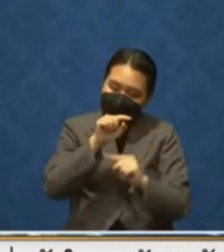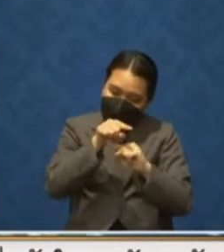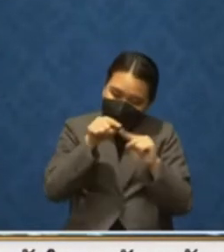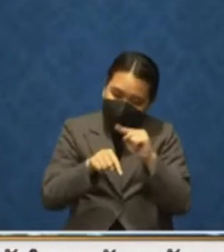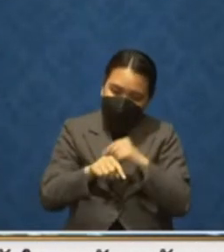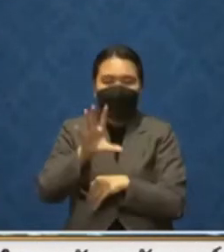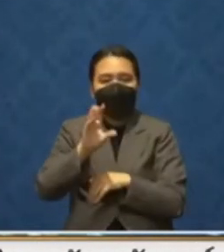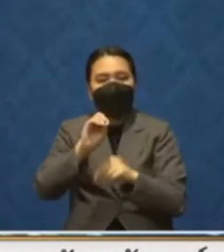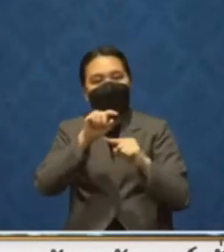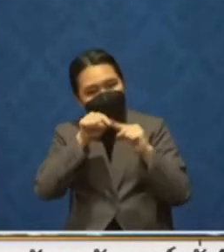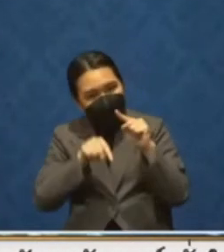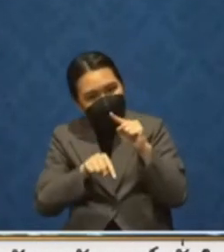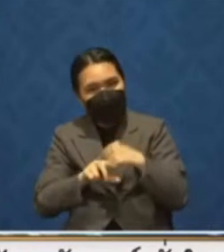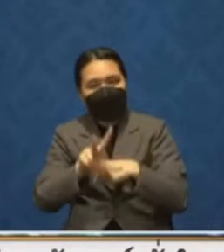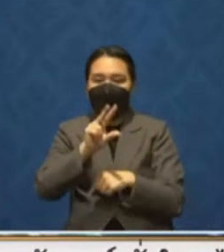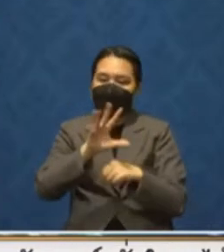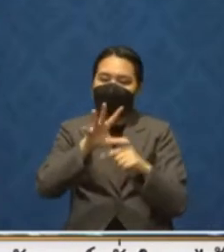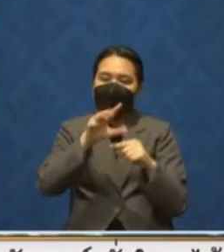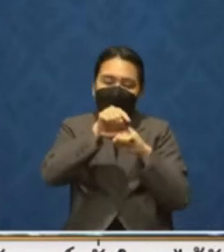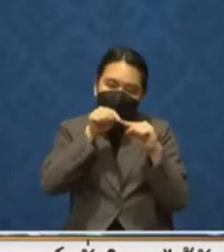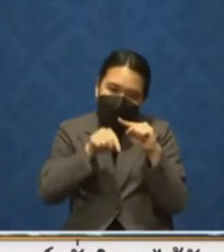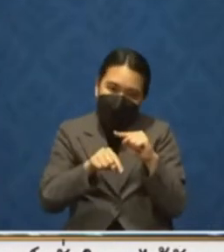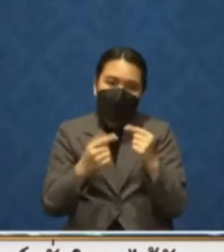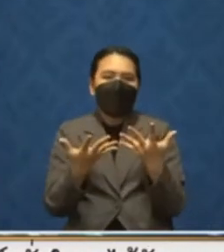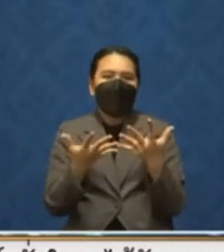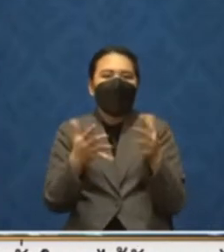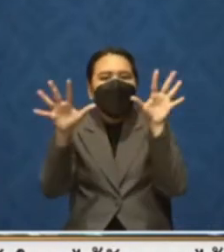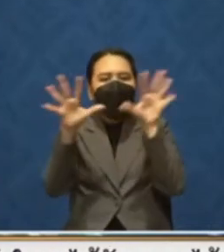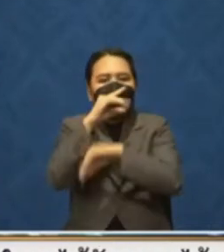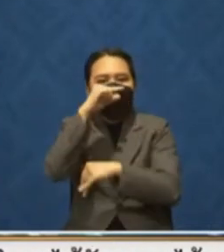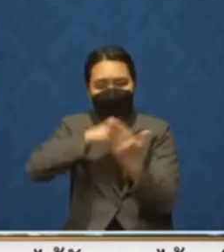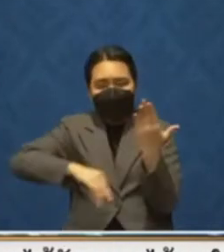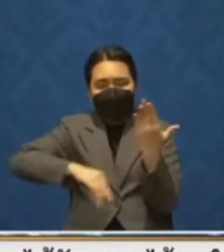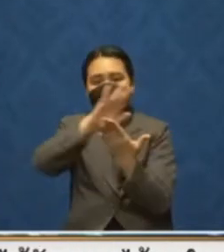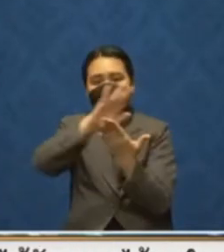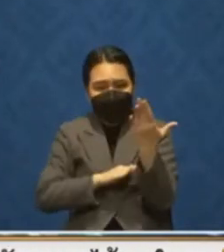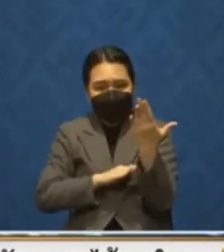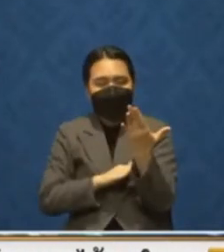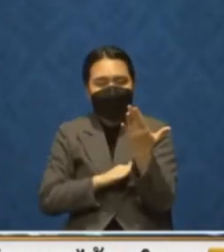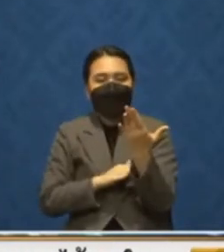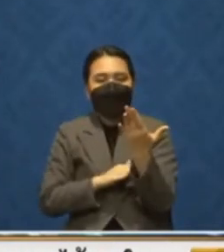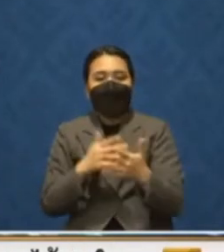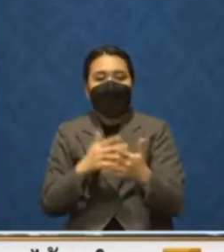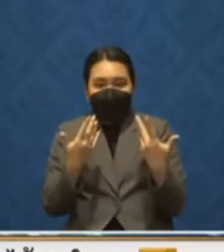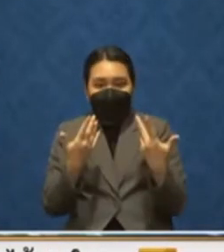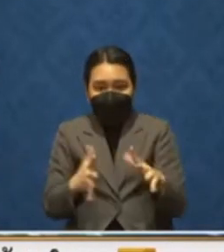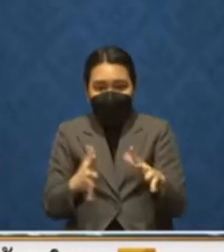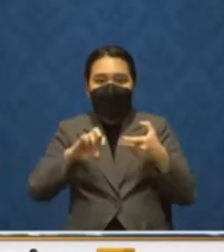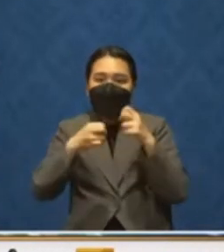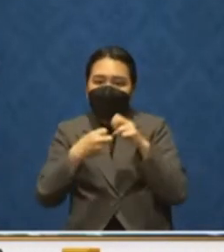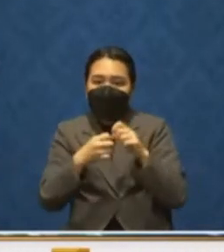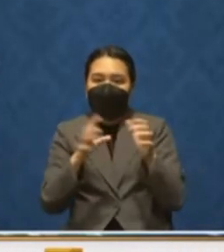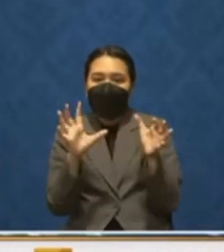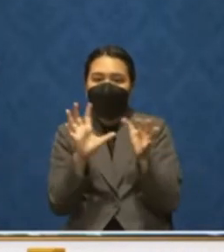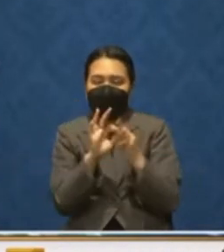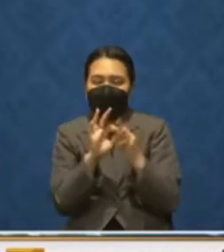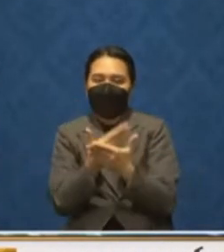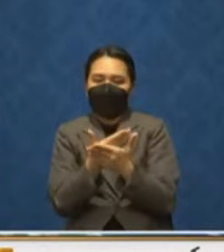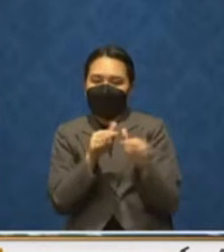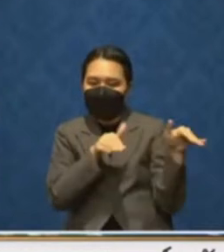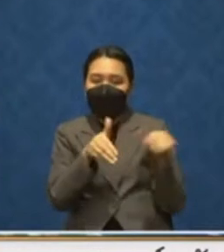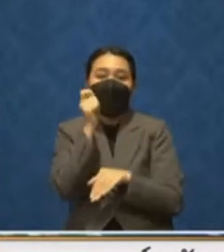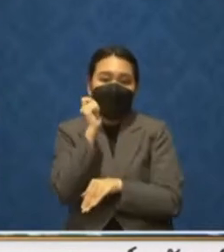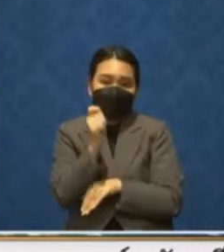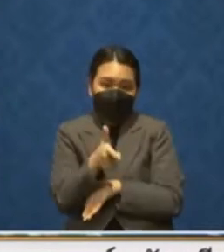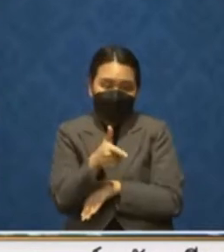35 40เปอร์เซ็นต์คล้ายๆประเทศไทยมันก็มีปัญหาของข้าพร้อมจ่ายแต่ตี 4